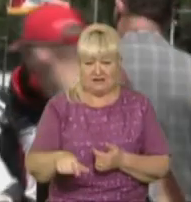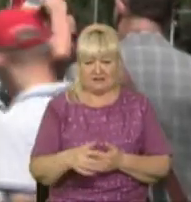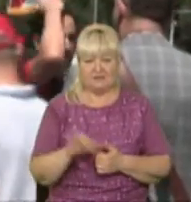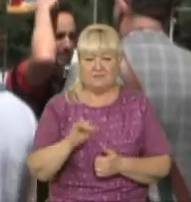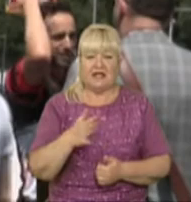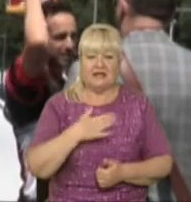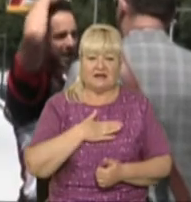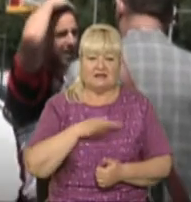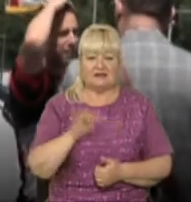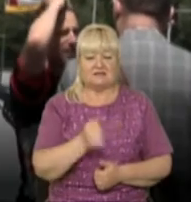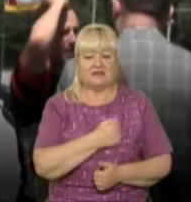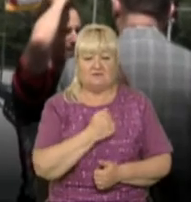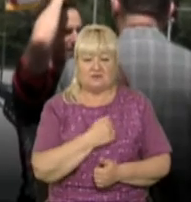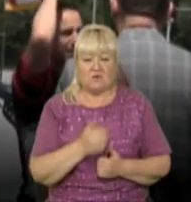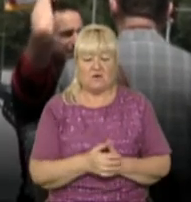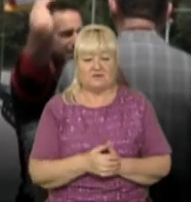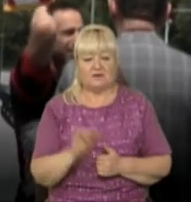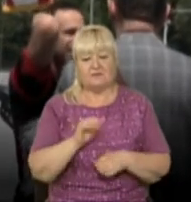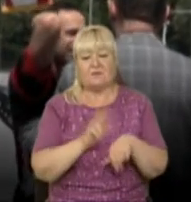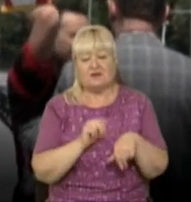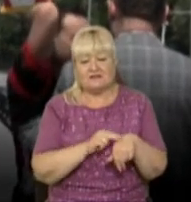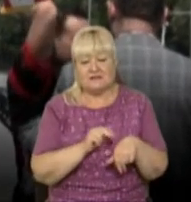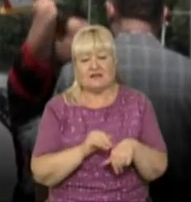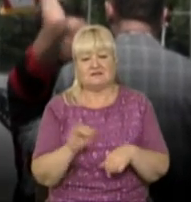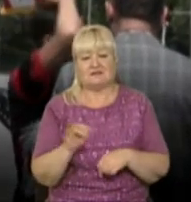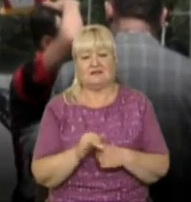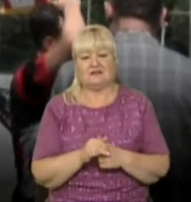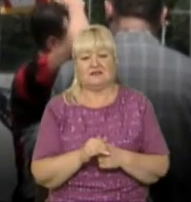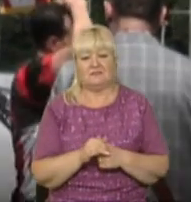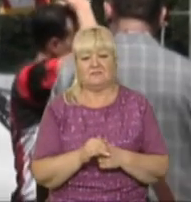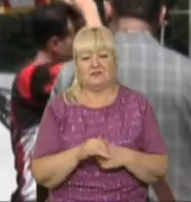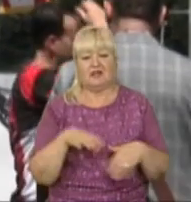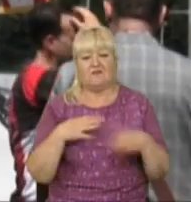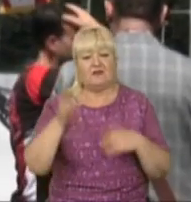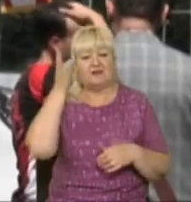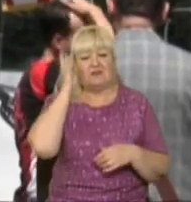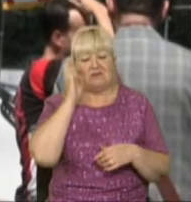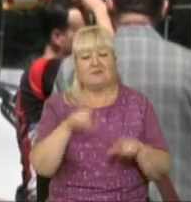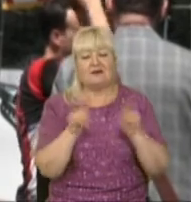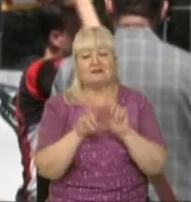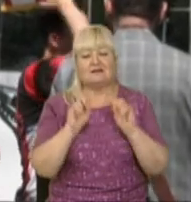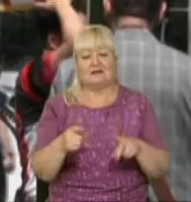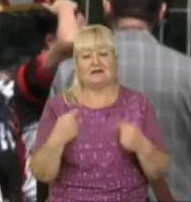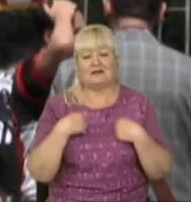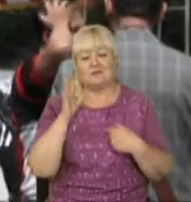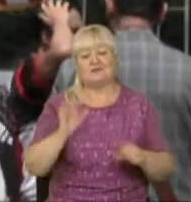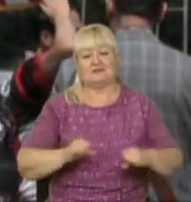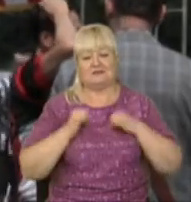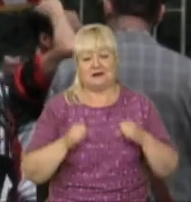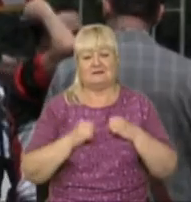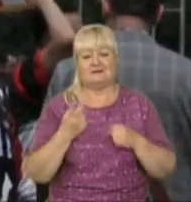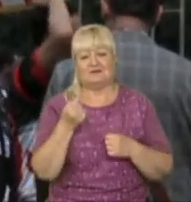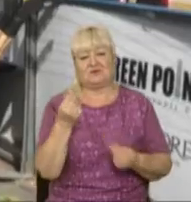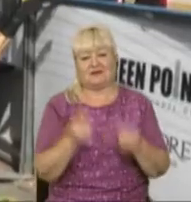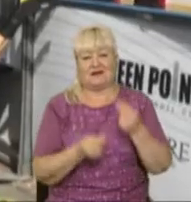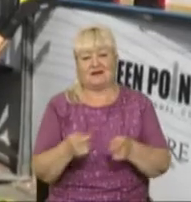і військові, і поліцейські, і навіть кволі дипломати, такі як я, що будуть старатися трохи